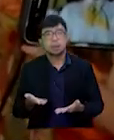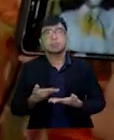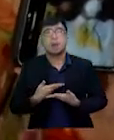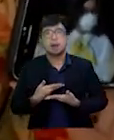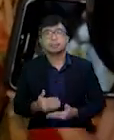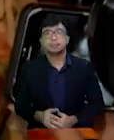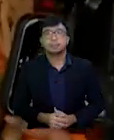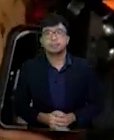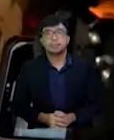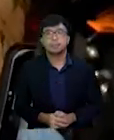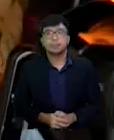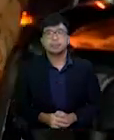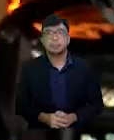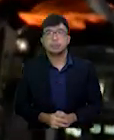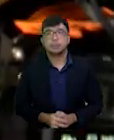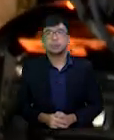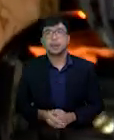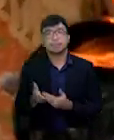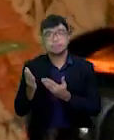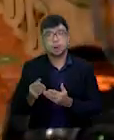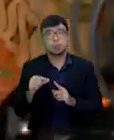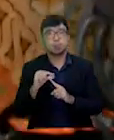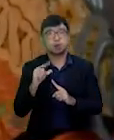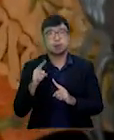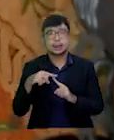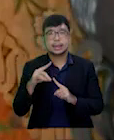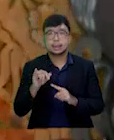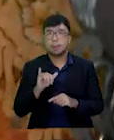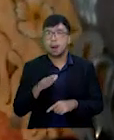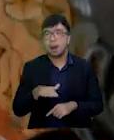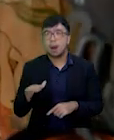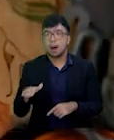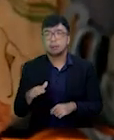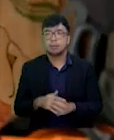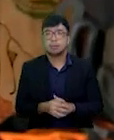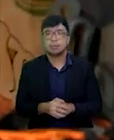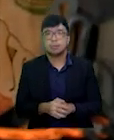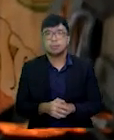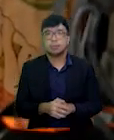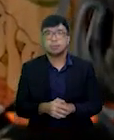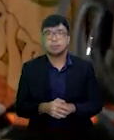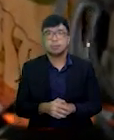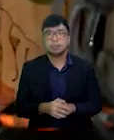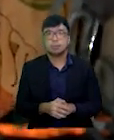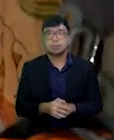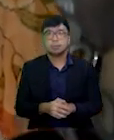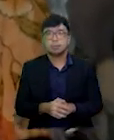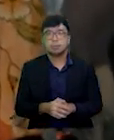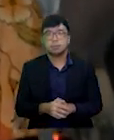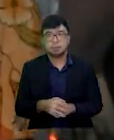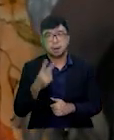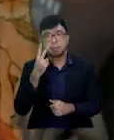Putri Hai bersama anak-anak hai hai Hai saya mempercayai